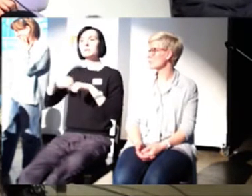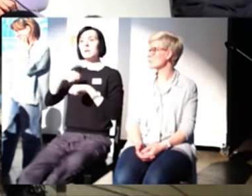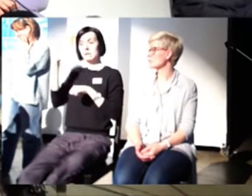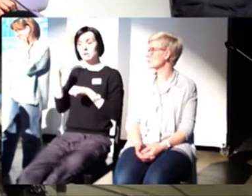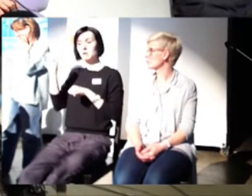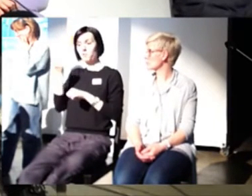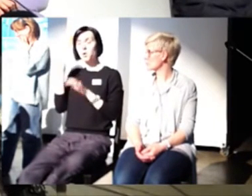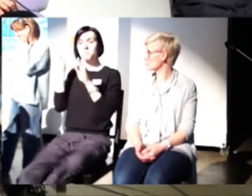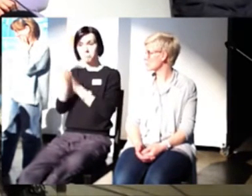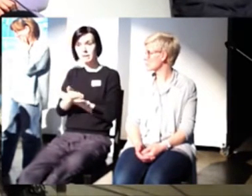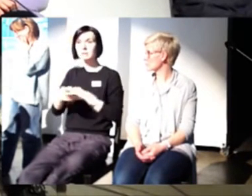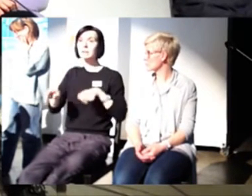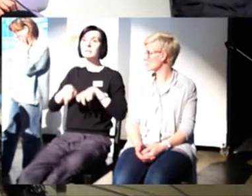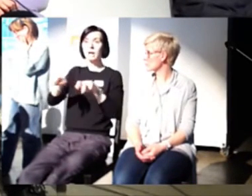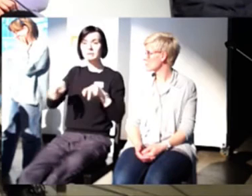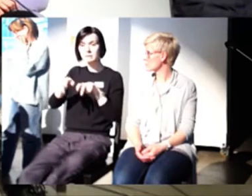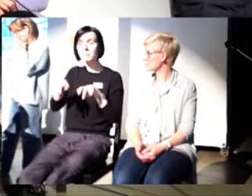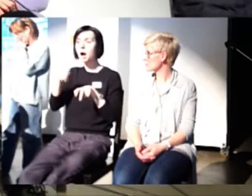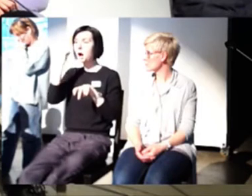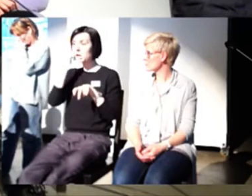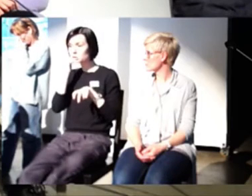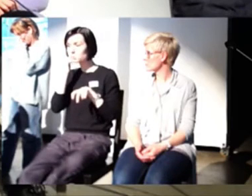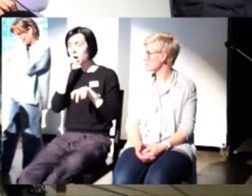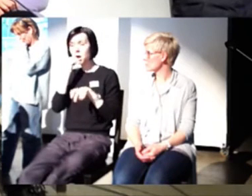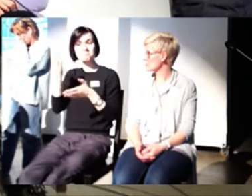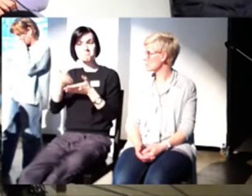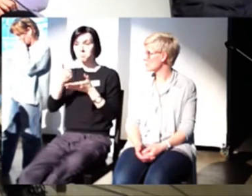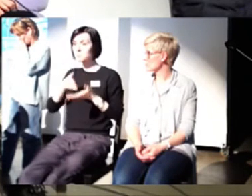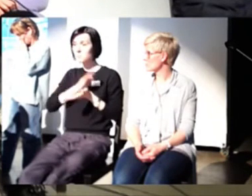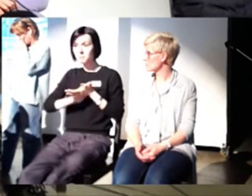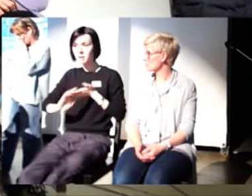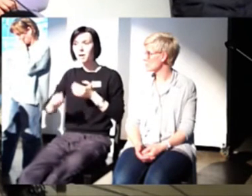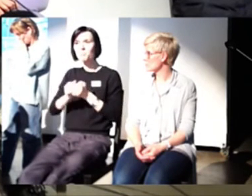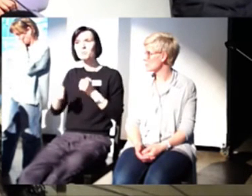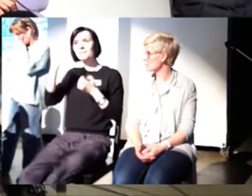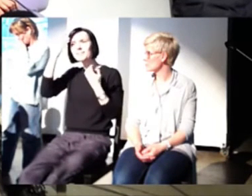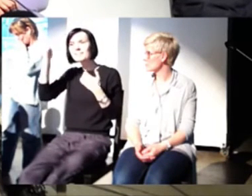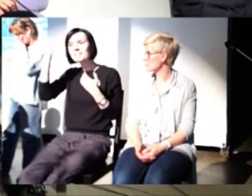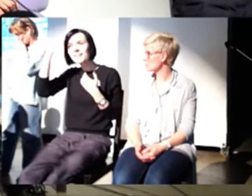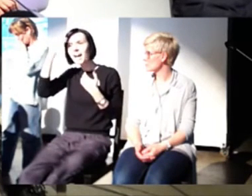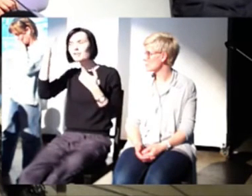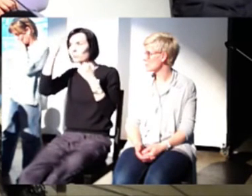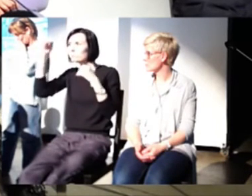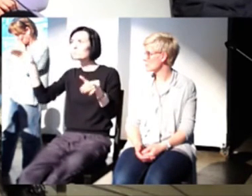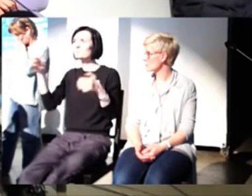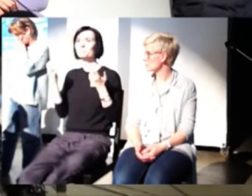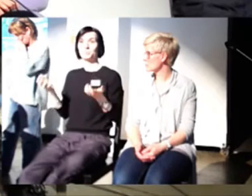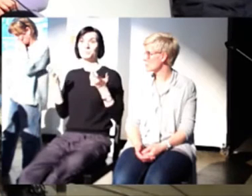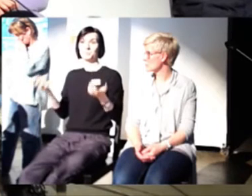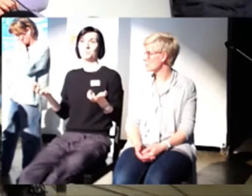asumaankin, että sitä tietoa ei ole saatavilla Suomessa eikä ollut siinä vaiheessa